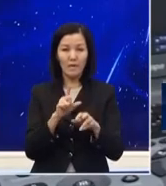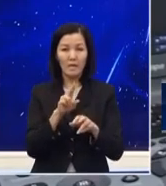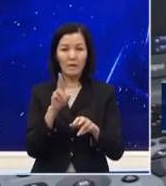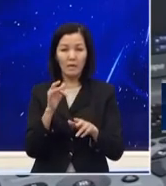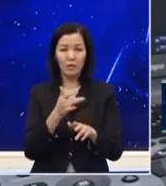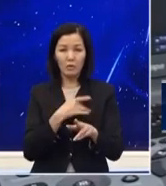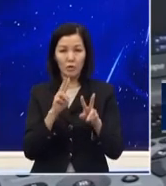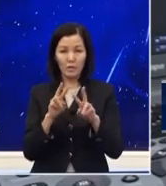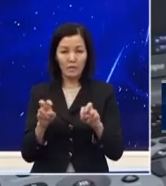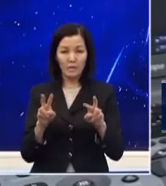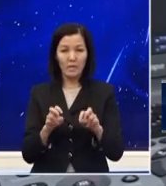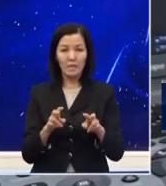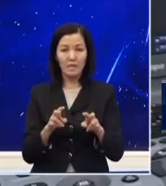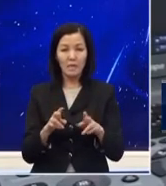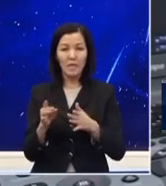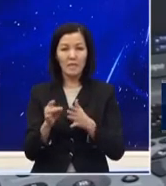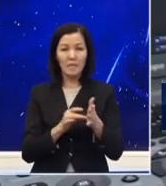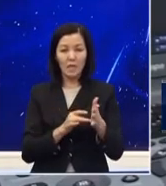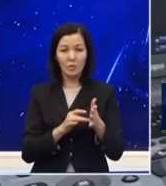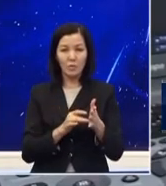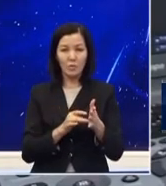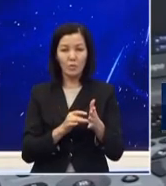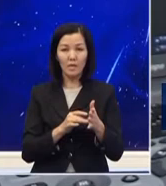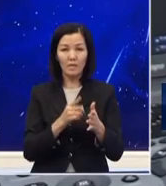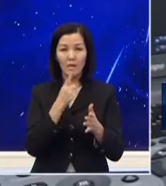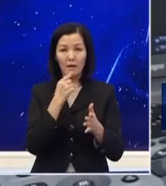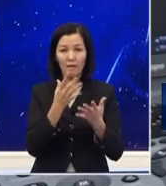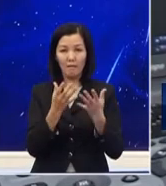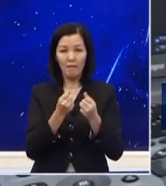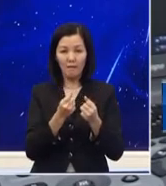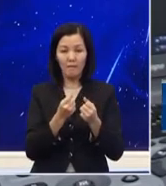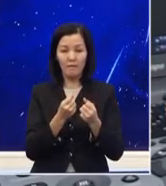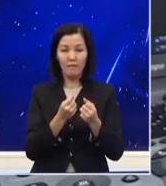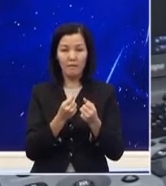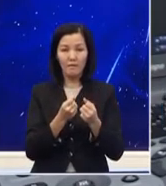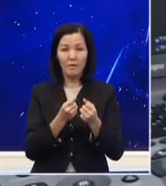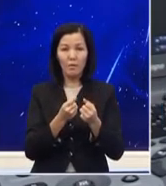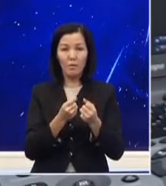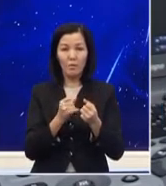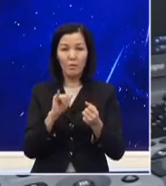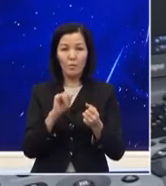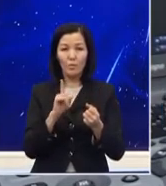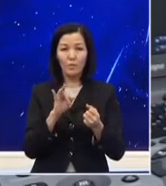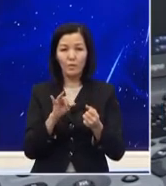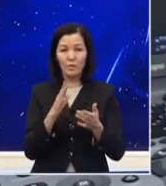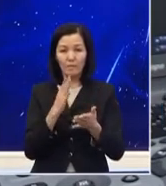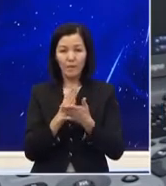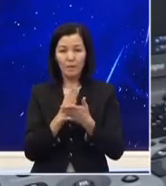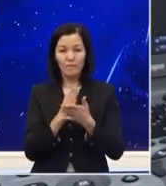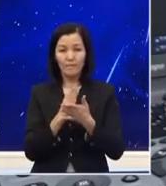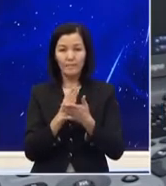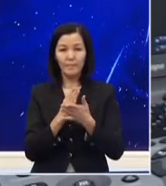жасады, дем арада саусағымнан қан алды, УЗИ бар екен мұнда,